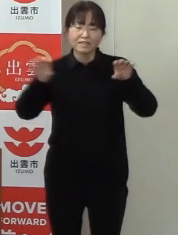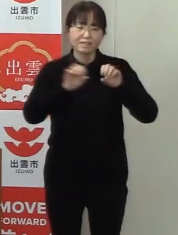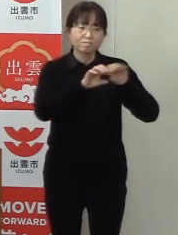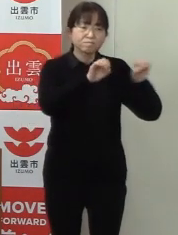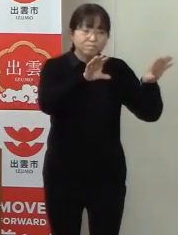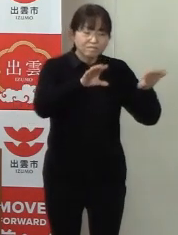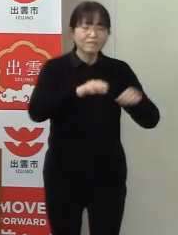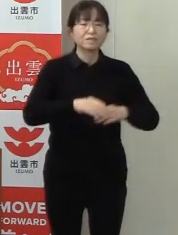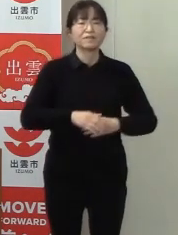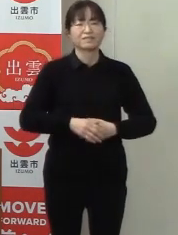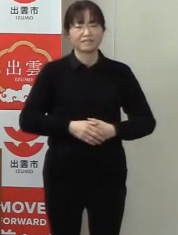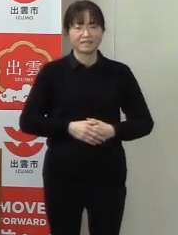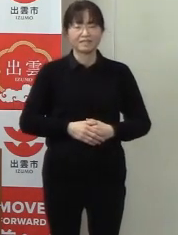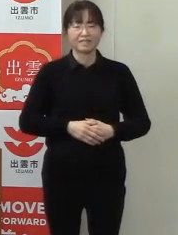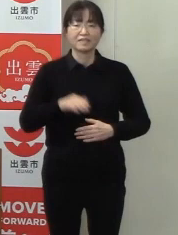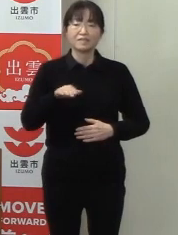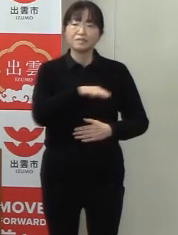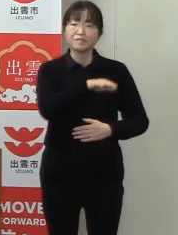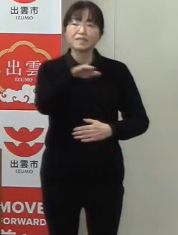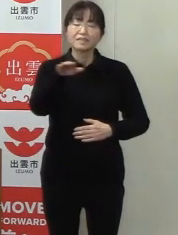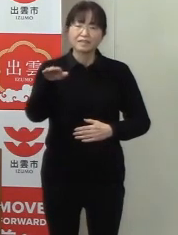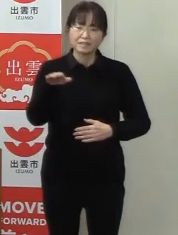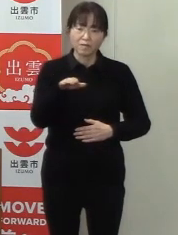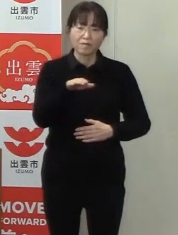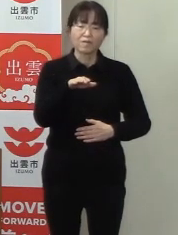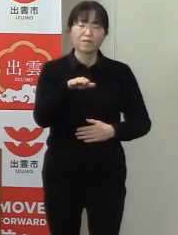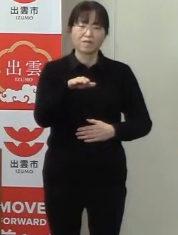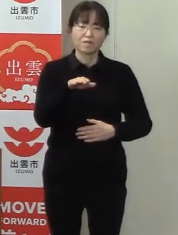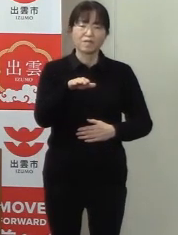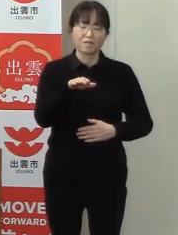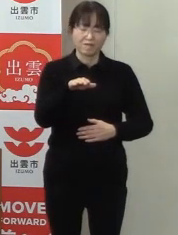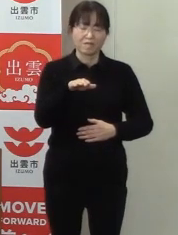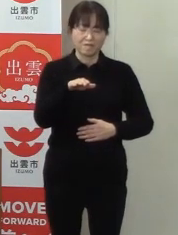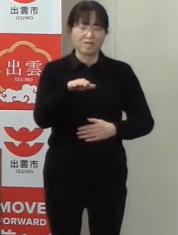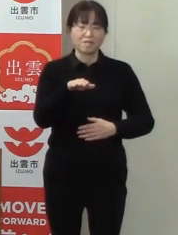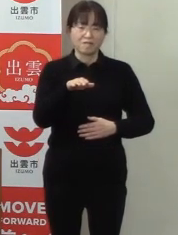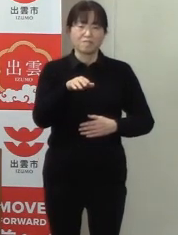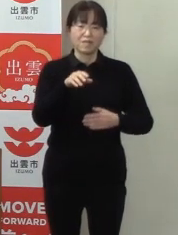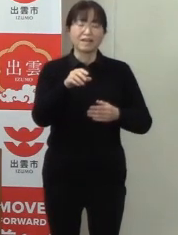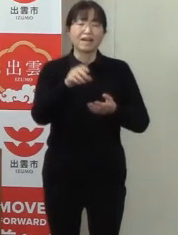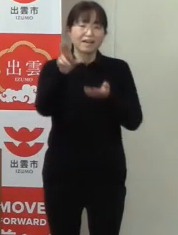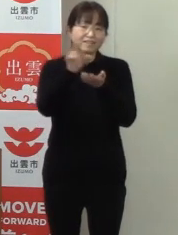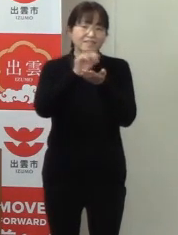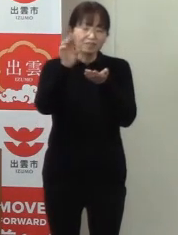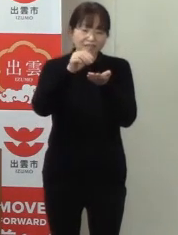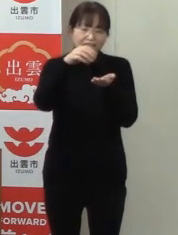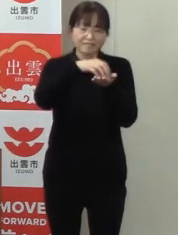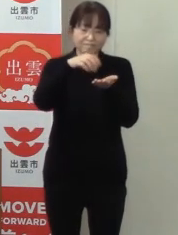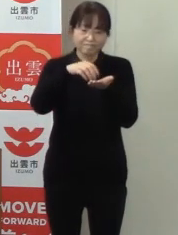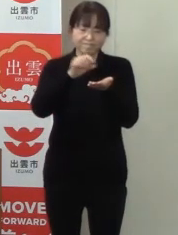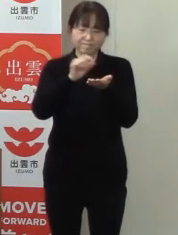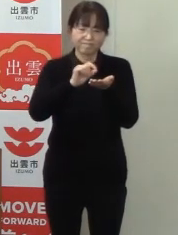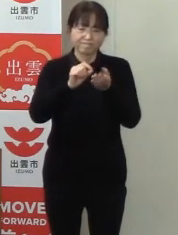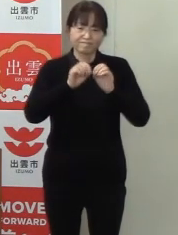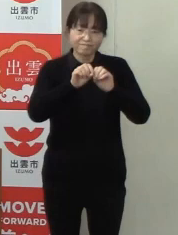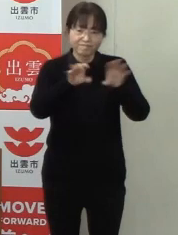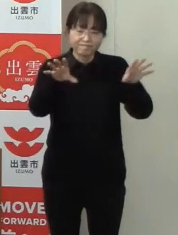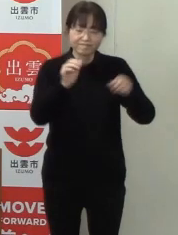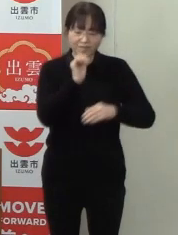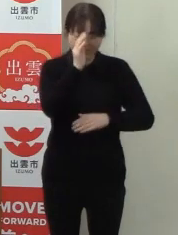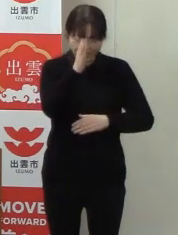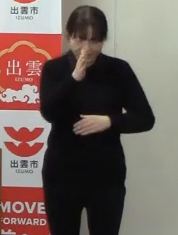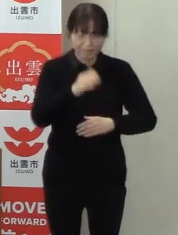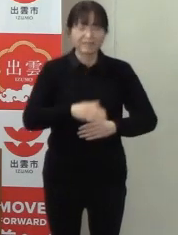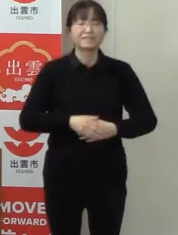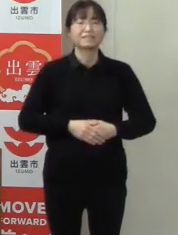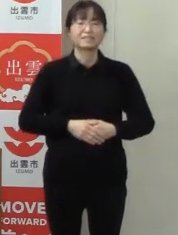ありますけども、どうか皆様方もですね、また取り上げていただければというふうに思います。ただイベント